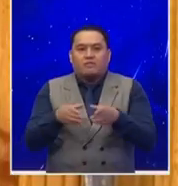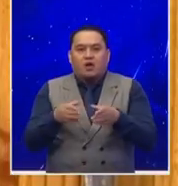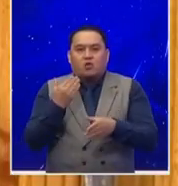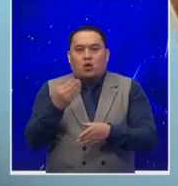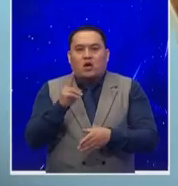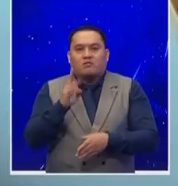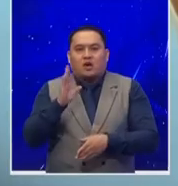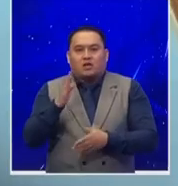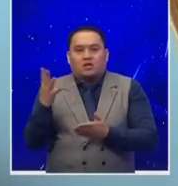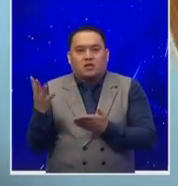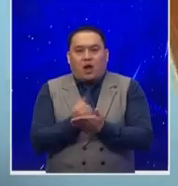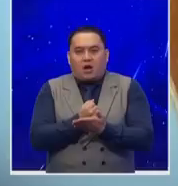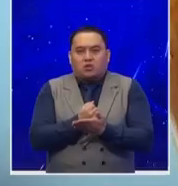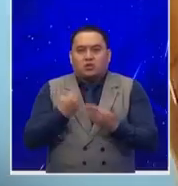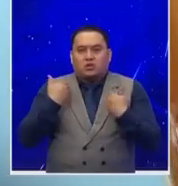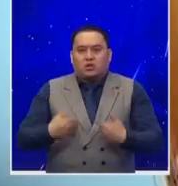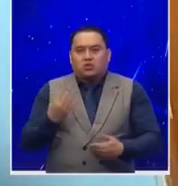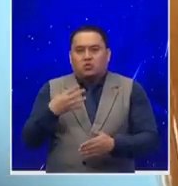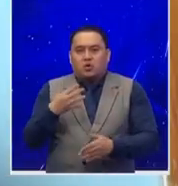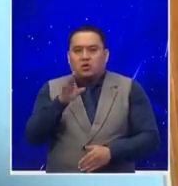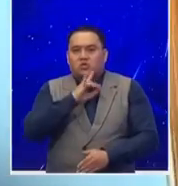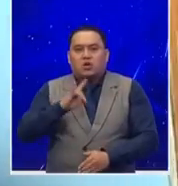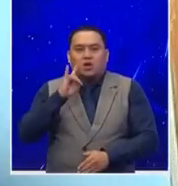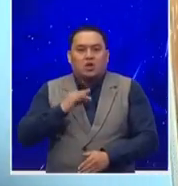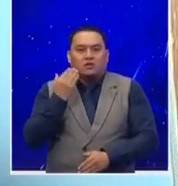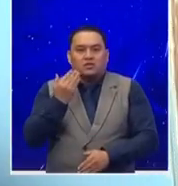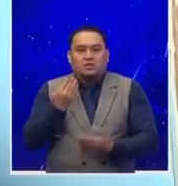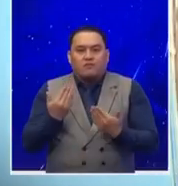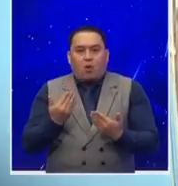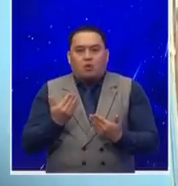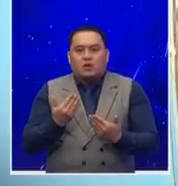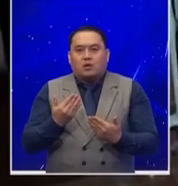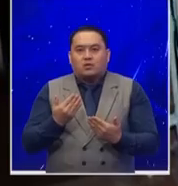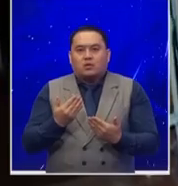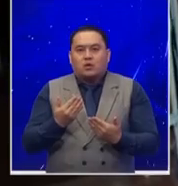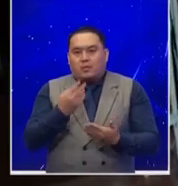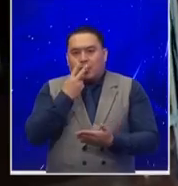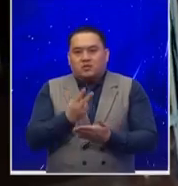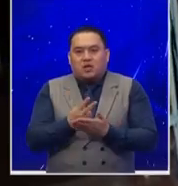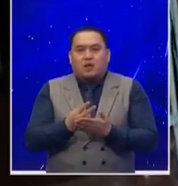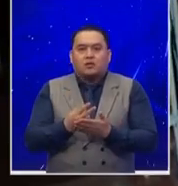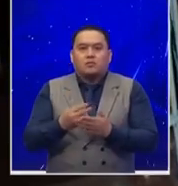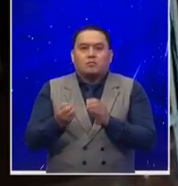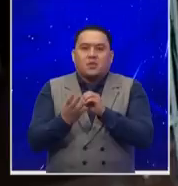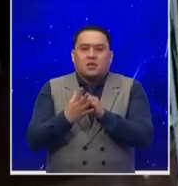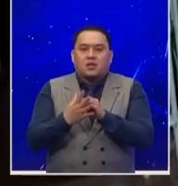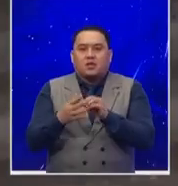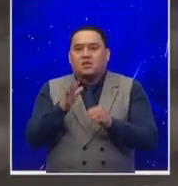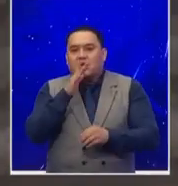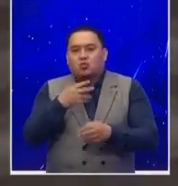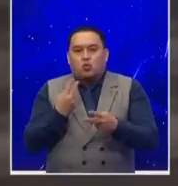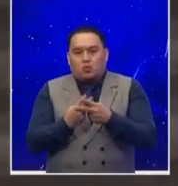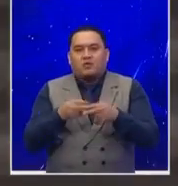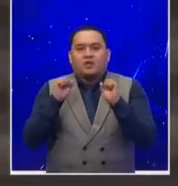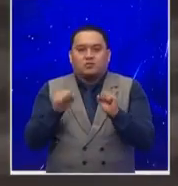В квартире они обнаружили тело 40-летней женщины. В настоящее время подозреваемый дает показания. Подростку грозит до 15